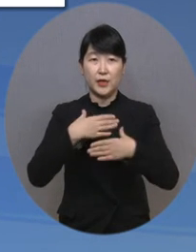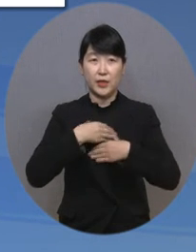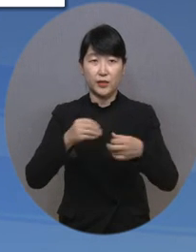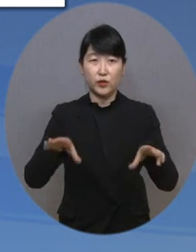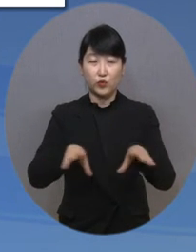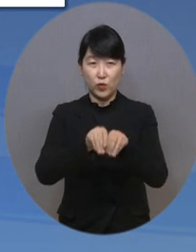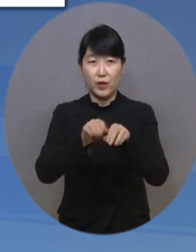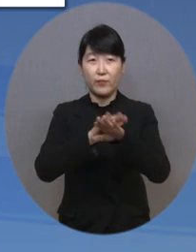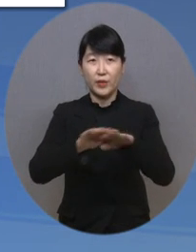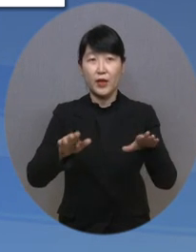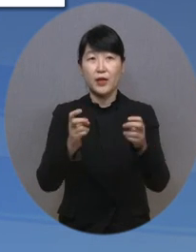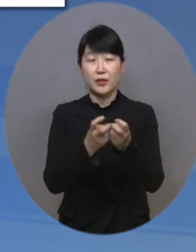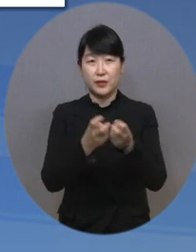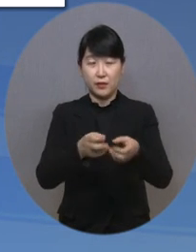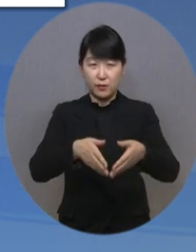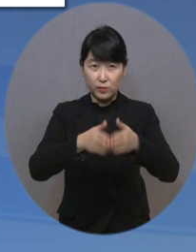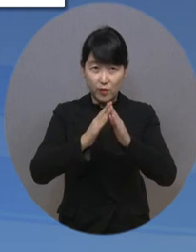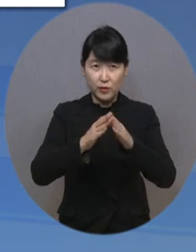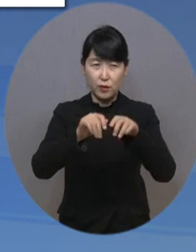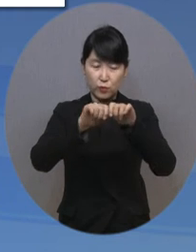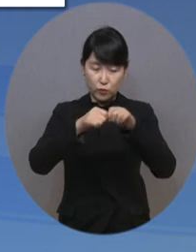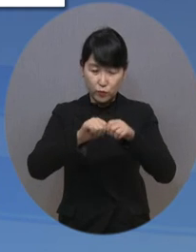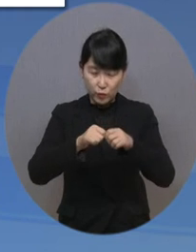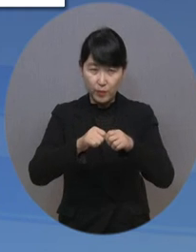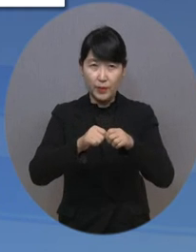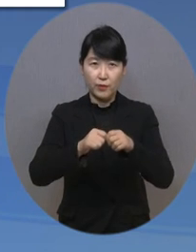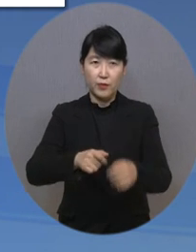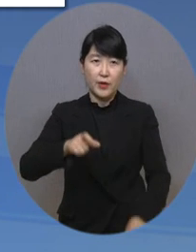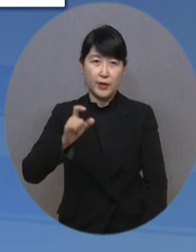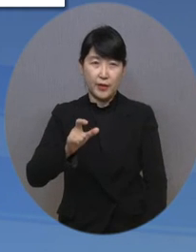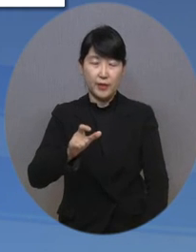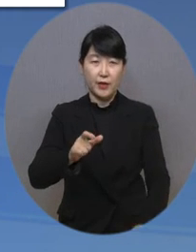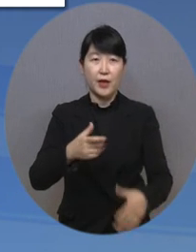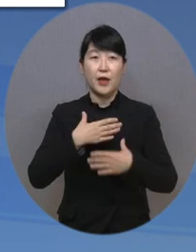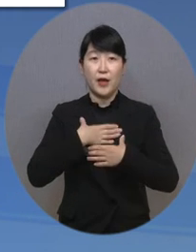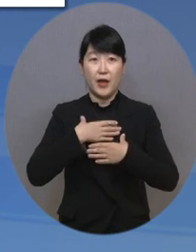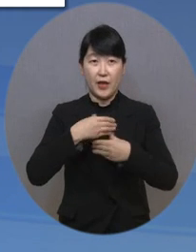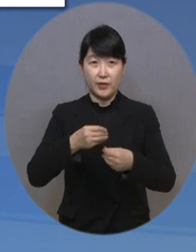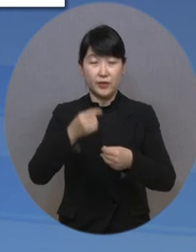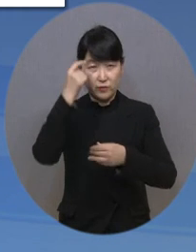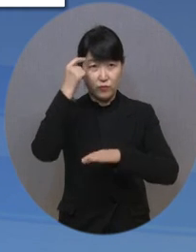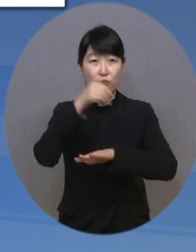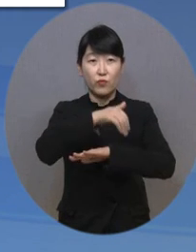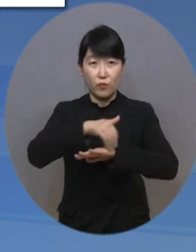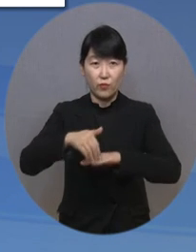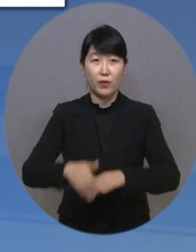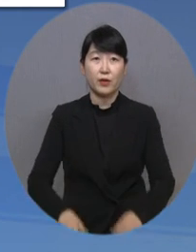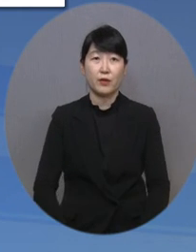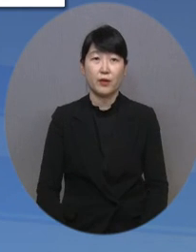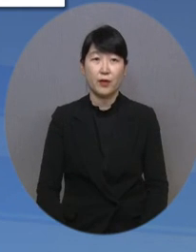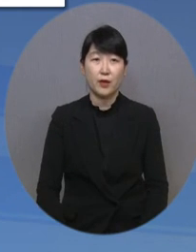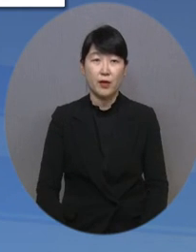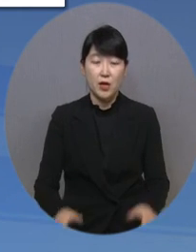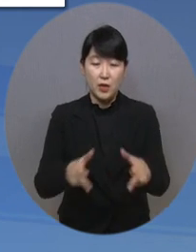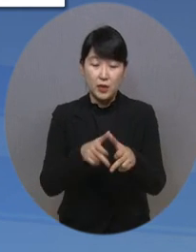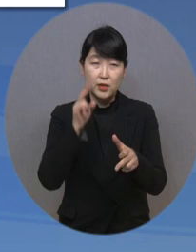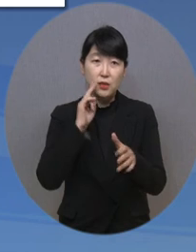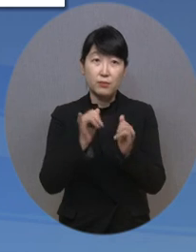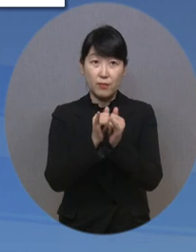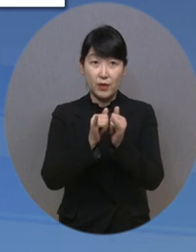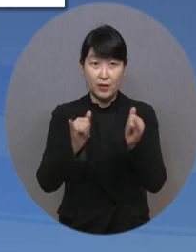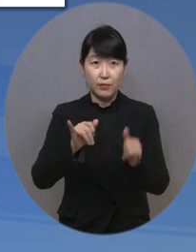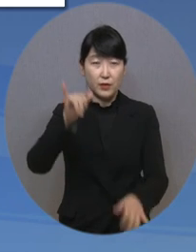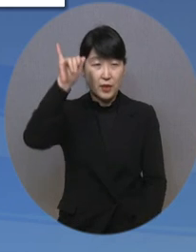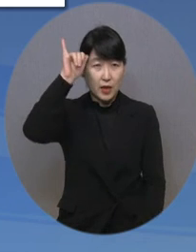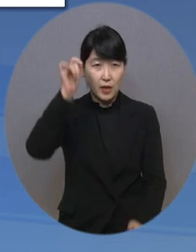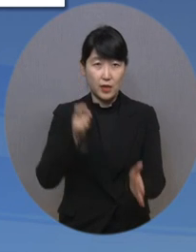마련하고 더 촘촘하고 탄탄한 안전망 구축에 나선다고 밝혔습니다. 먼저 중증 장애인을 대상으로